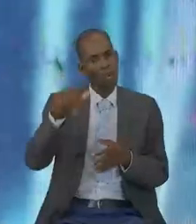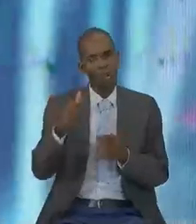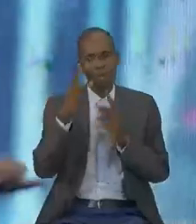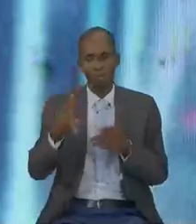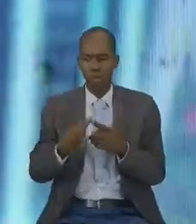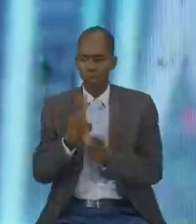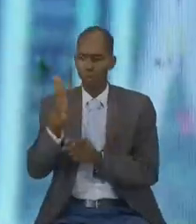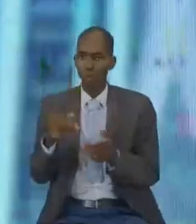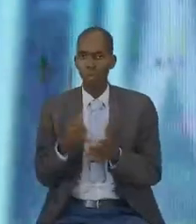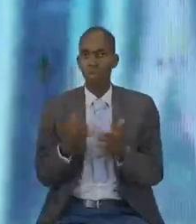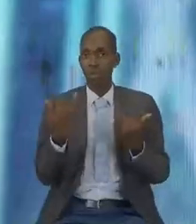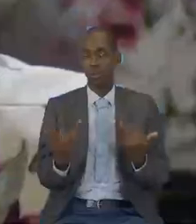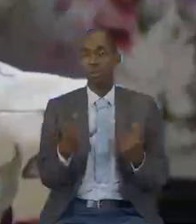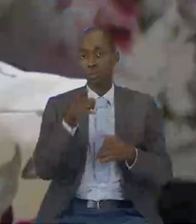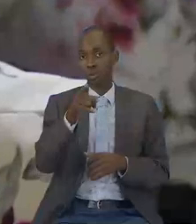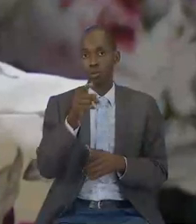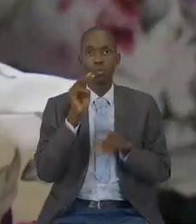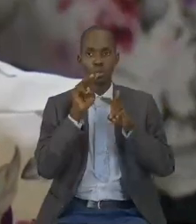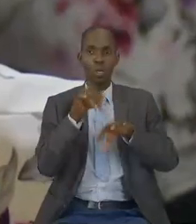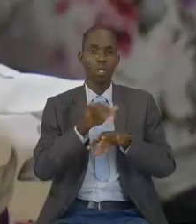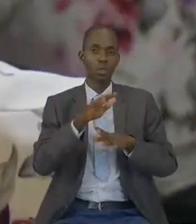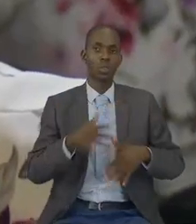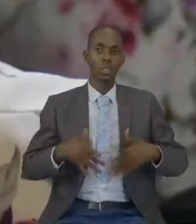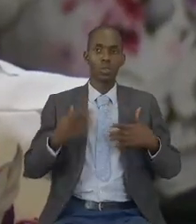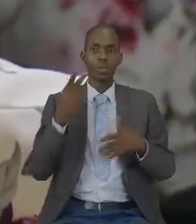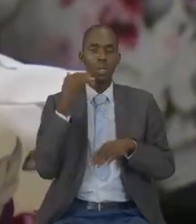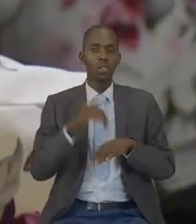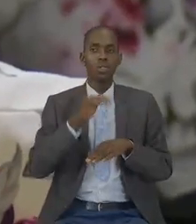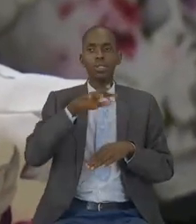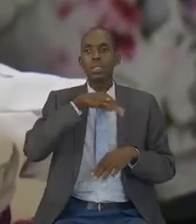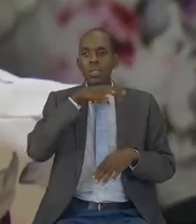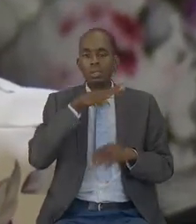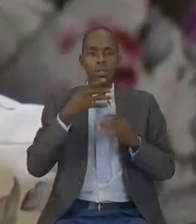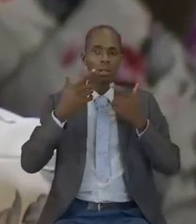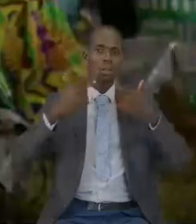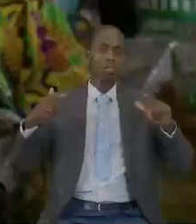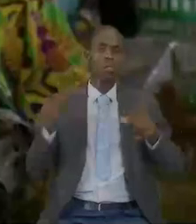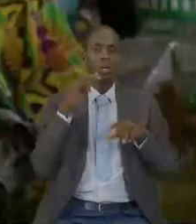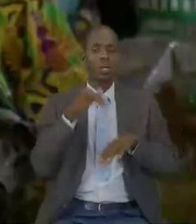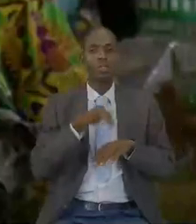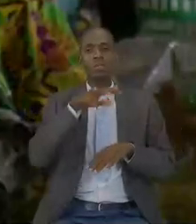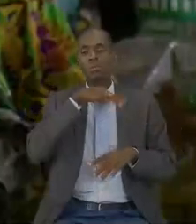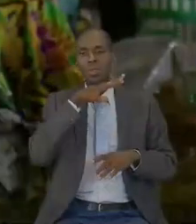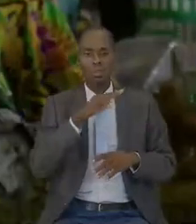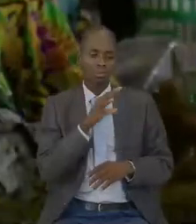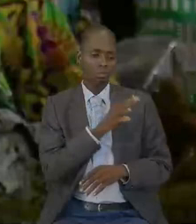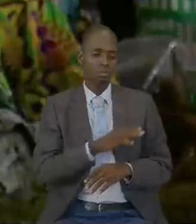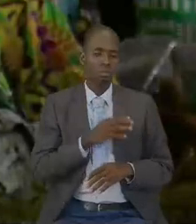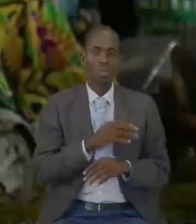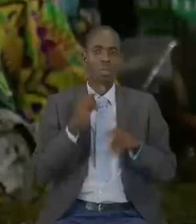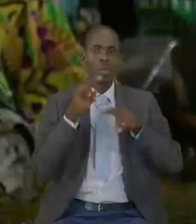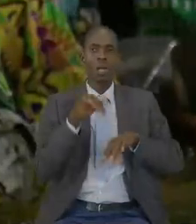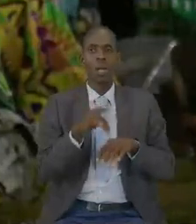utiliser ce plat. Et toi maintenant, regarde ta vie, regarde le langage sale que tu avais, regarde le style de